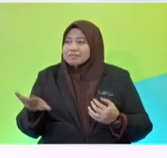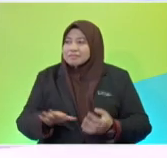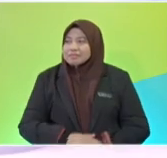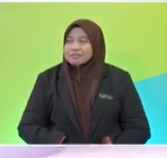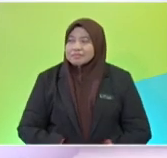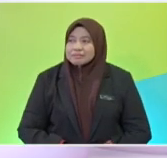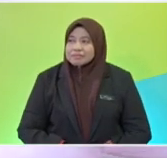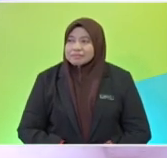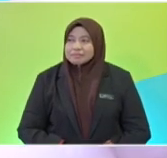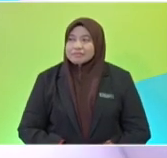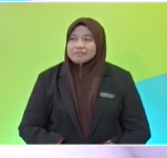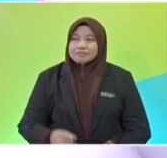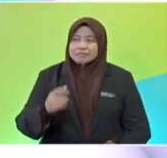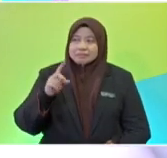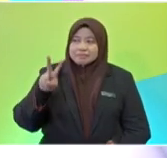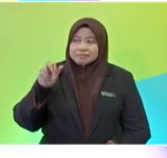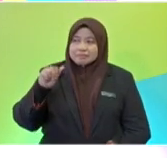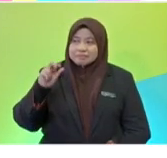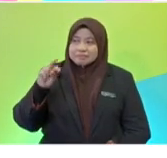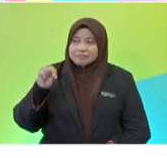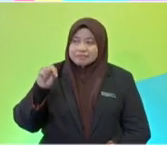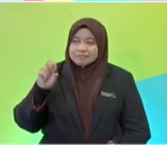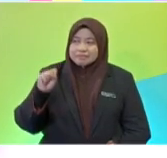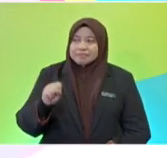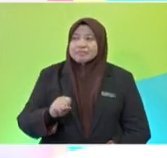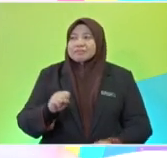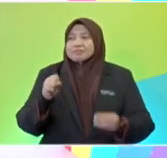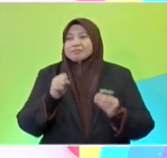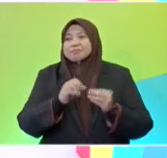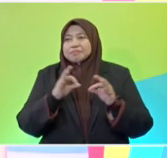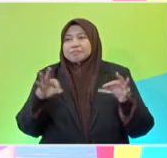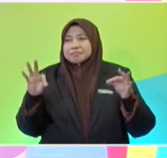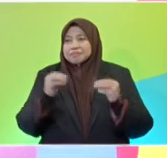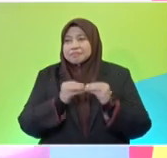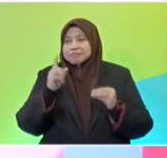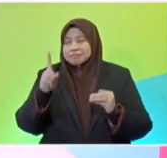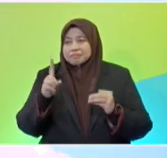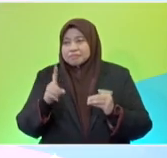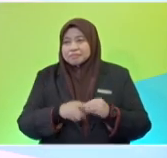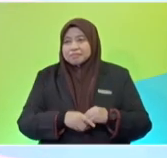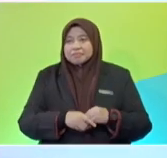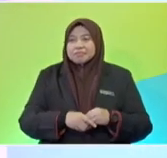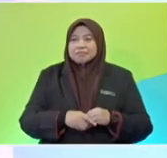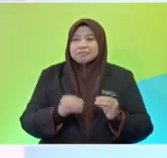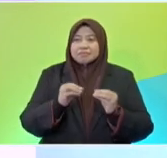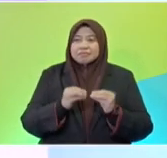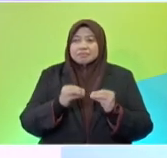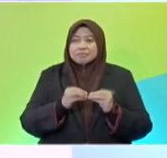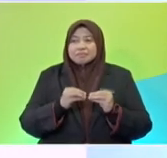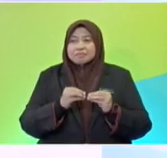perkataan dalam ejaan a ejaan untuk perkataan ayat yang pertama seterusnya untuk ayat yang kedua kita say nampak